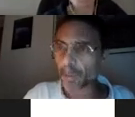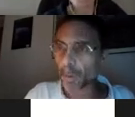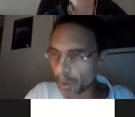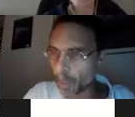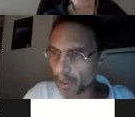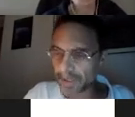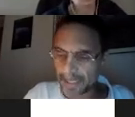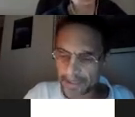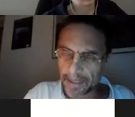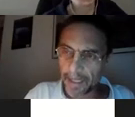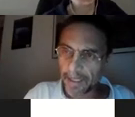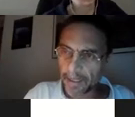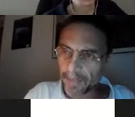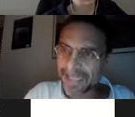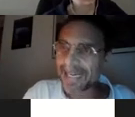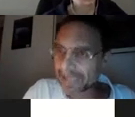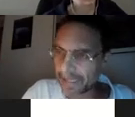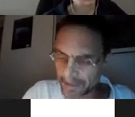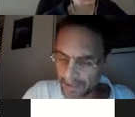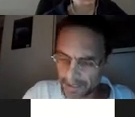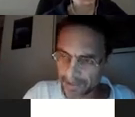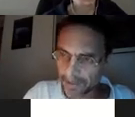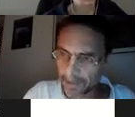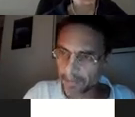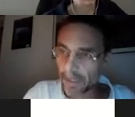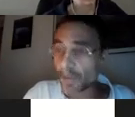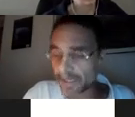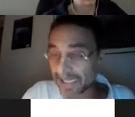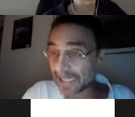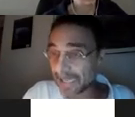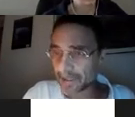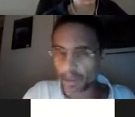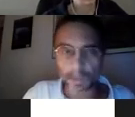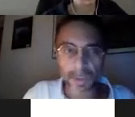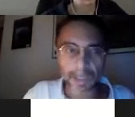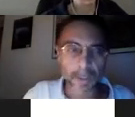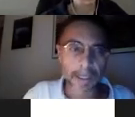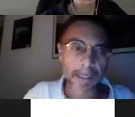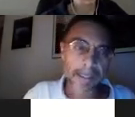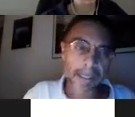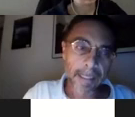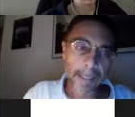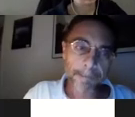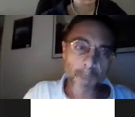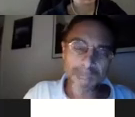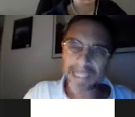soltanto in quei contesti, in maniera catartica, è stata, per alcuni versi, scaricata, se così possiamo dire.